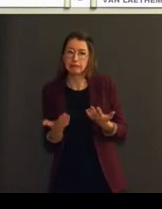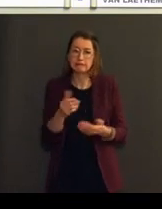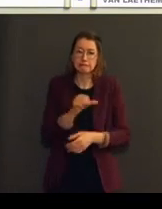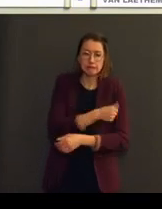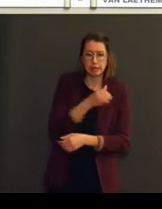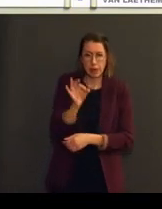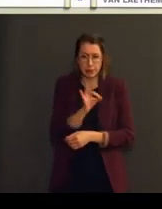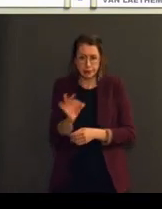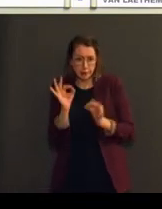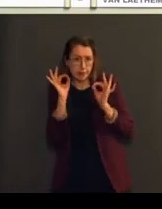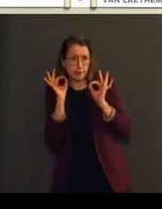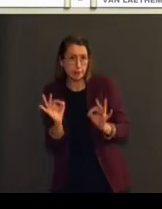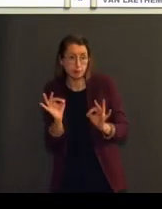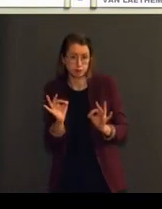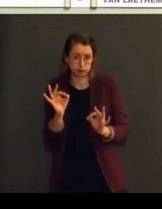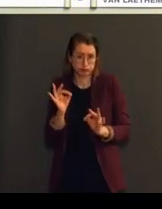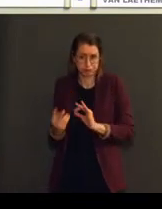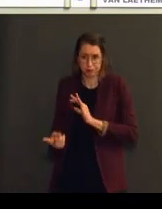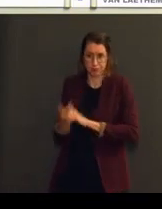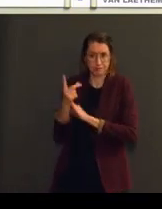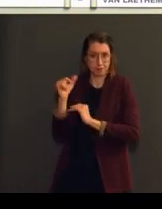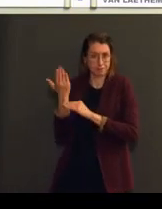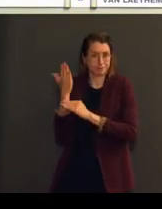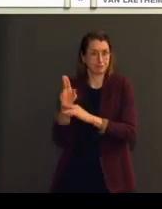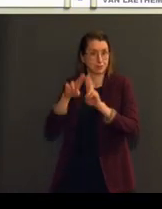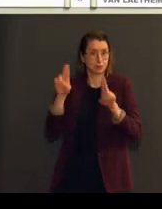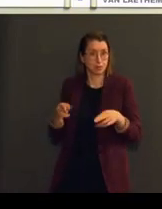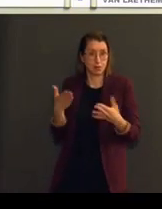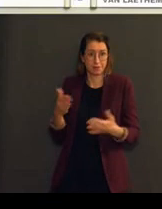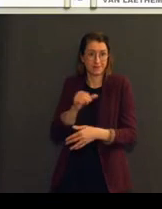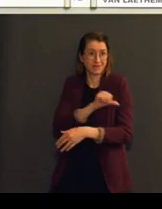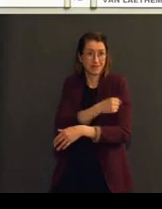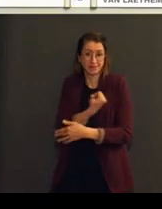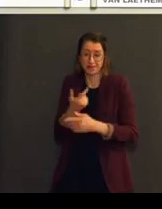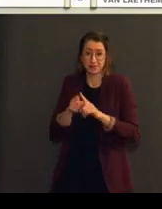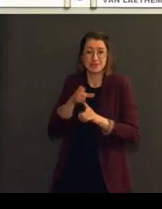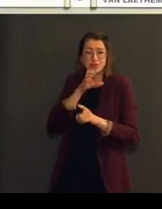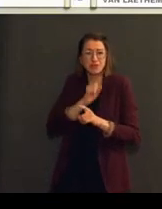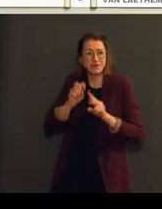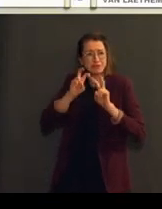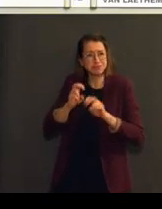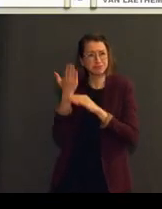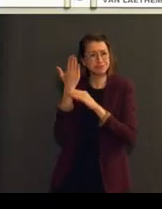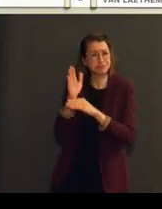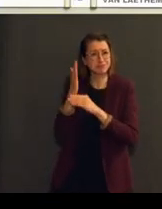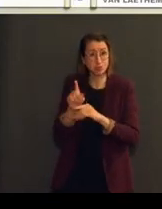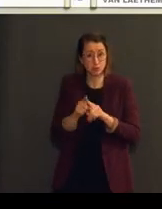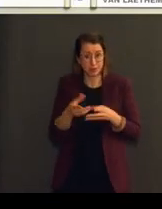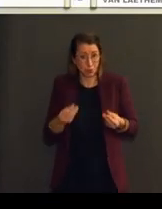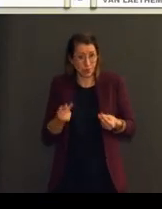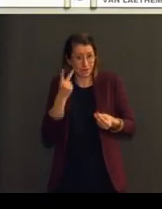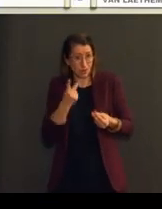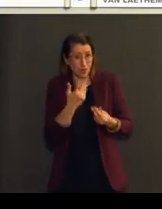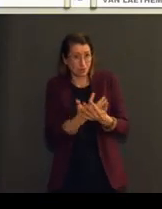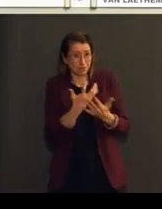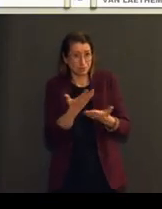seulement dans les études publiées dans les journaux scientifiques, mais dans la réalité du terrain et dans la réalité du terrain de notre pays aussi, la vaccination a